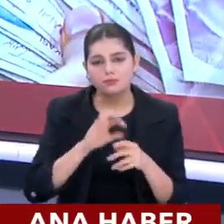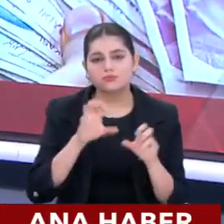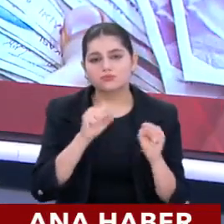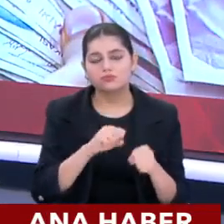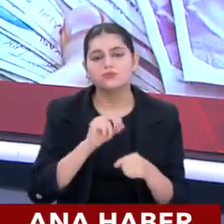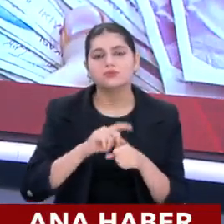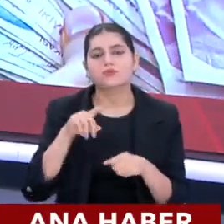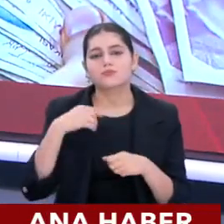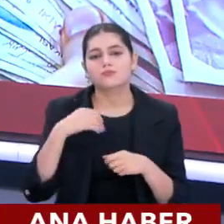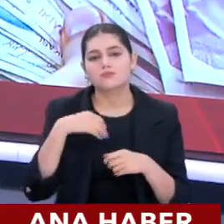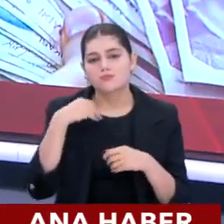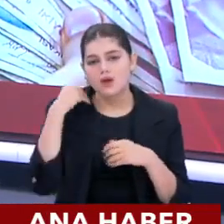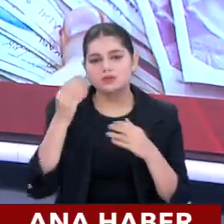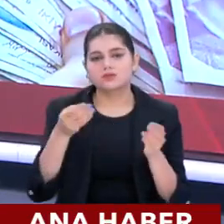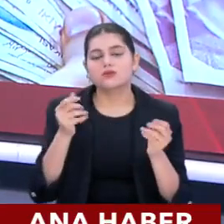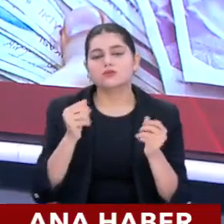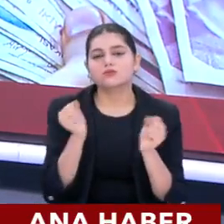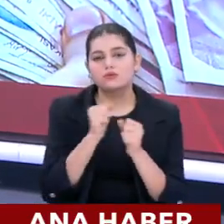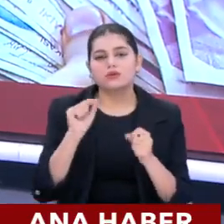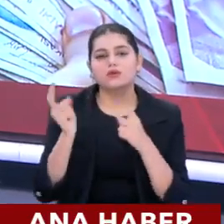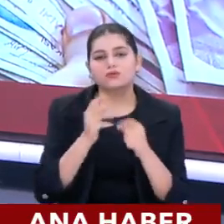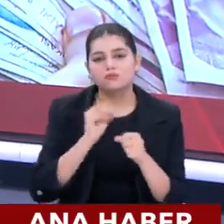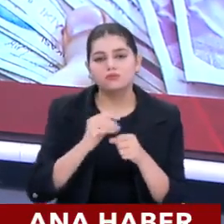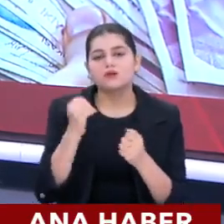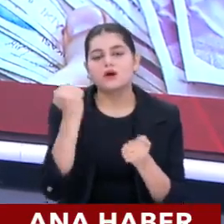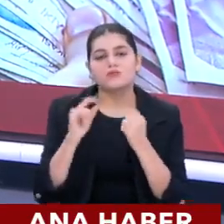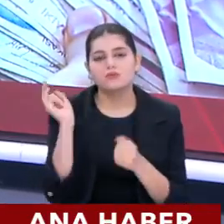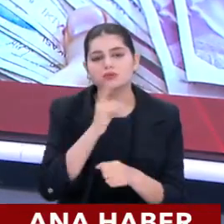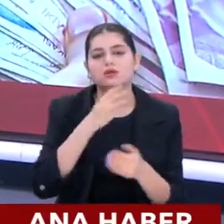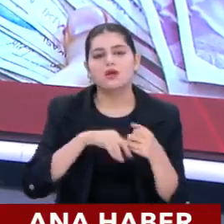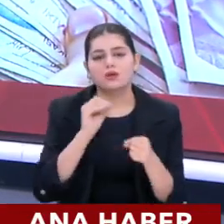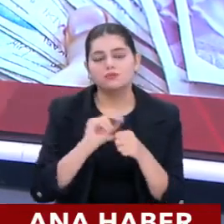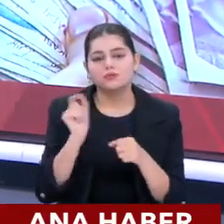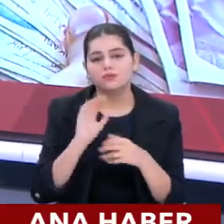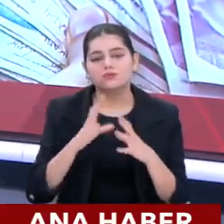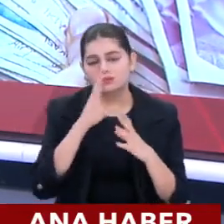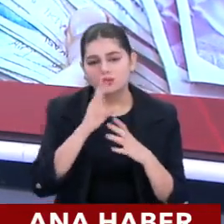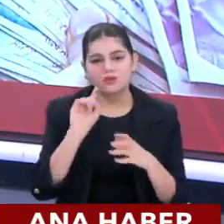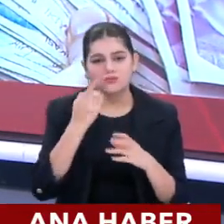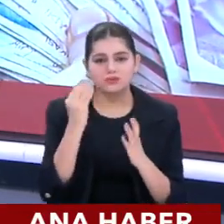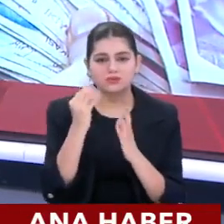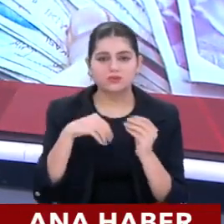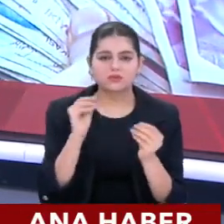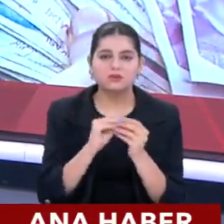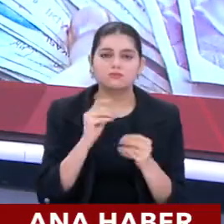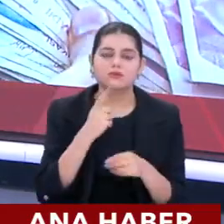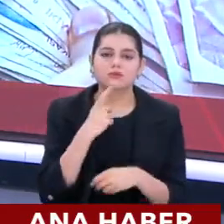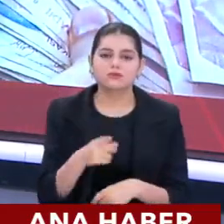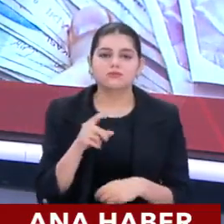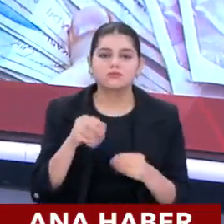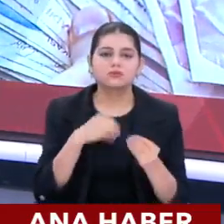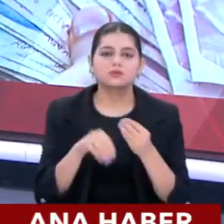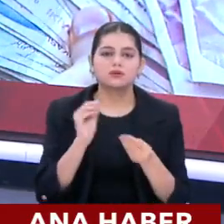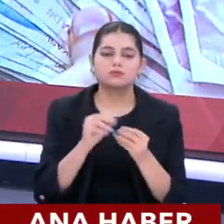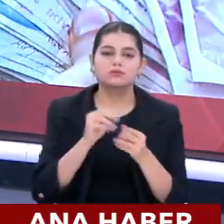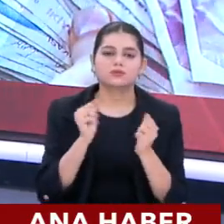tutunda beyaz eşyaya kadar beyaz eşyadan Tutun da ulaşıma kadar her kalemde çok ciddi zamlar geliyor vatandaş bu